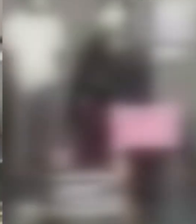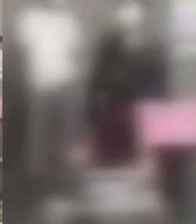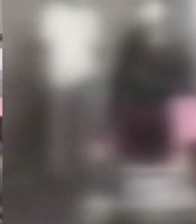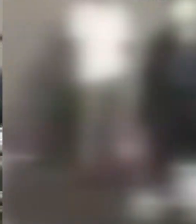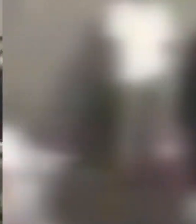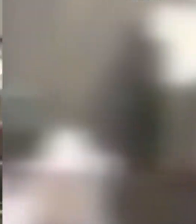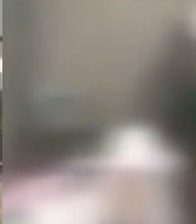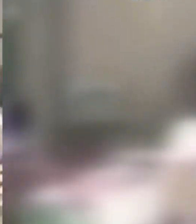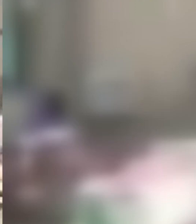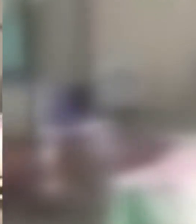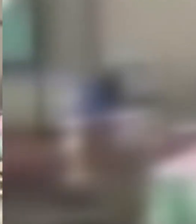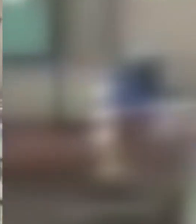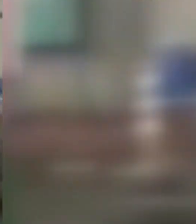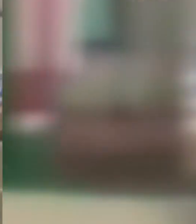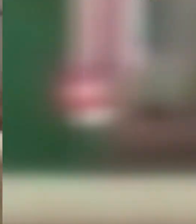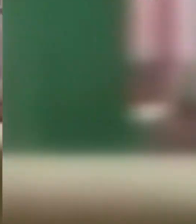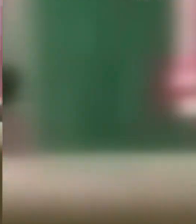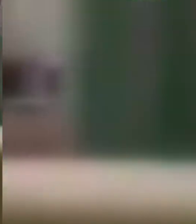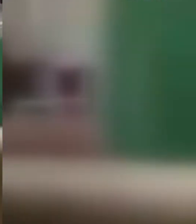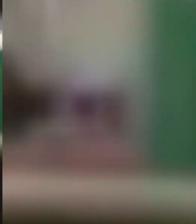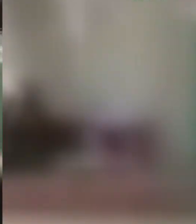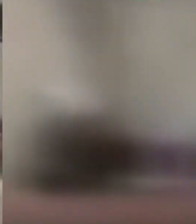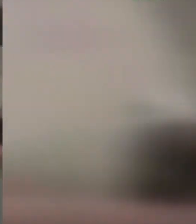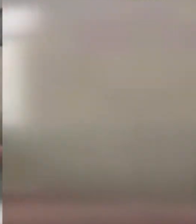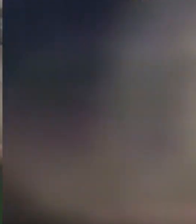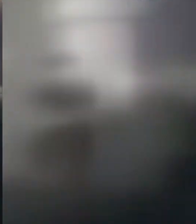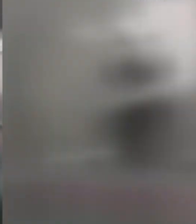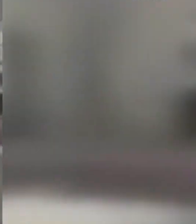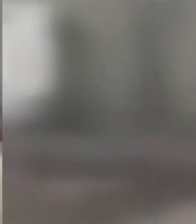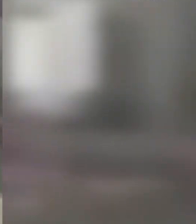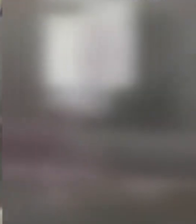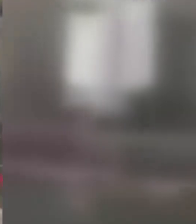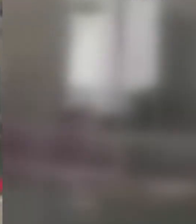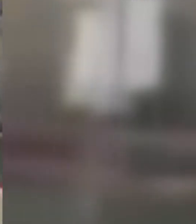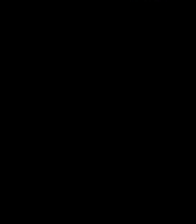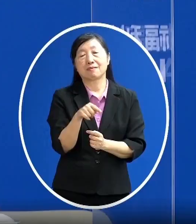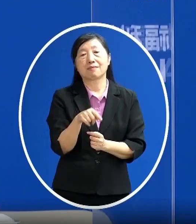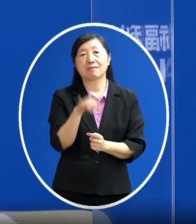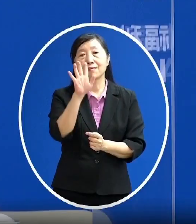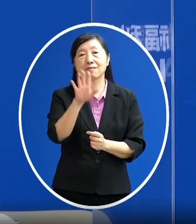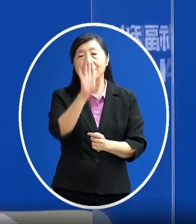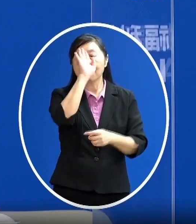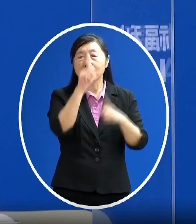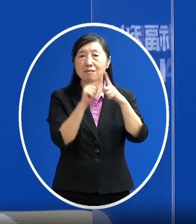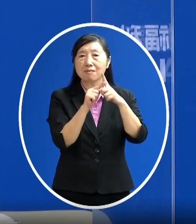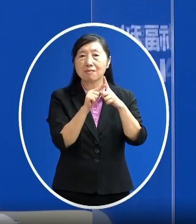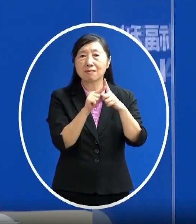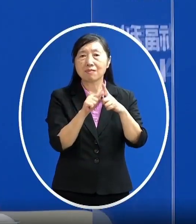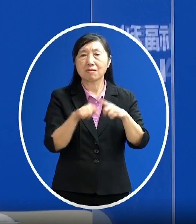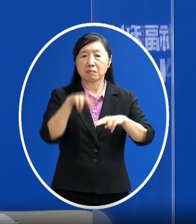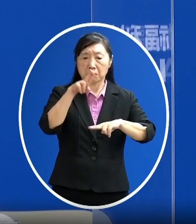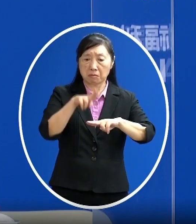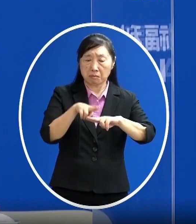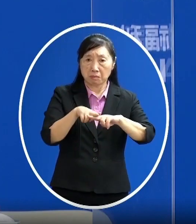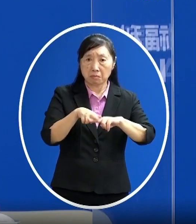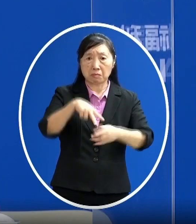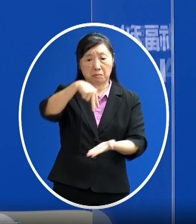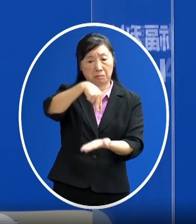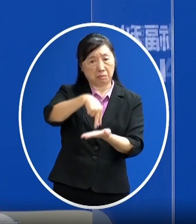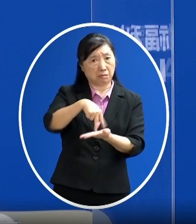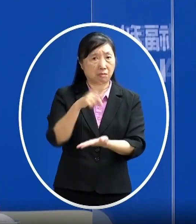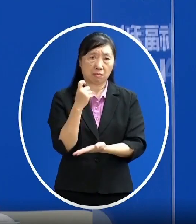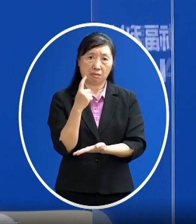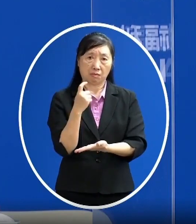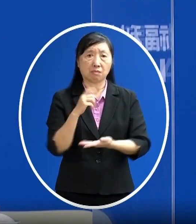可以遮风避雨，第二，我想我们有一些病人在他不是可以站在那里或坐在那里等，但他也必须